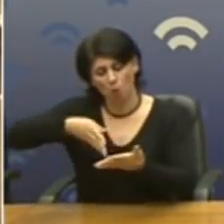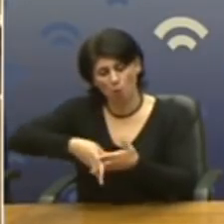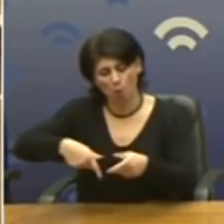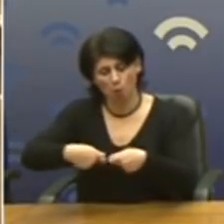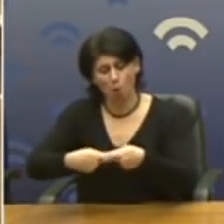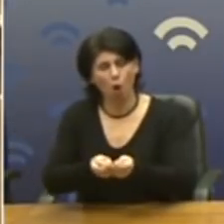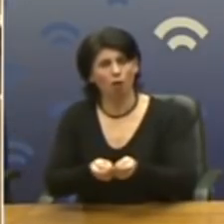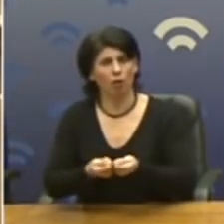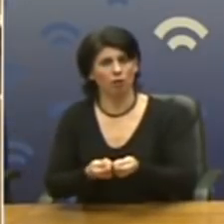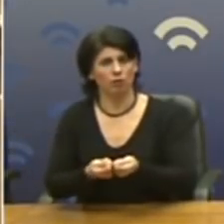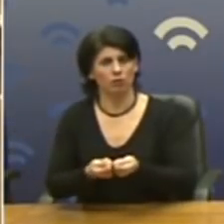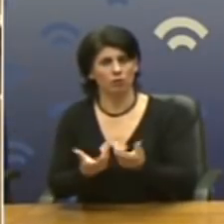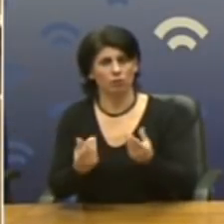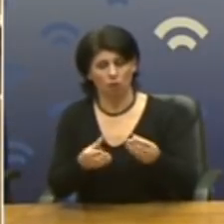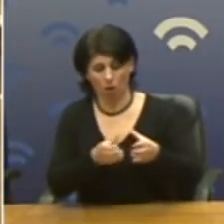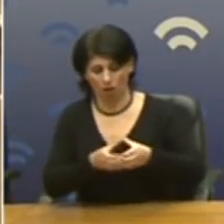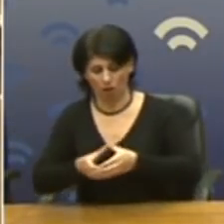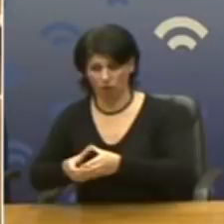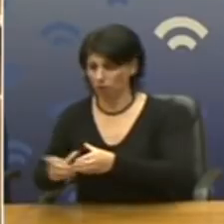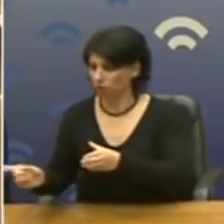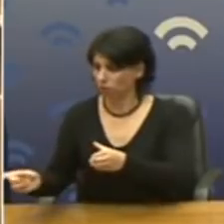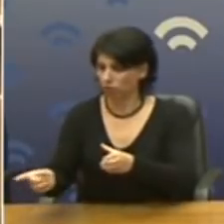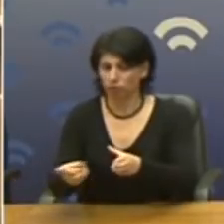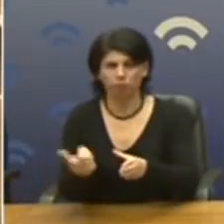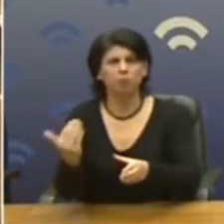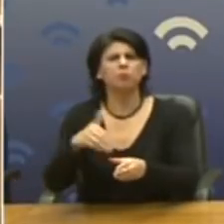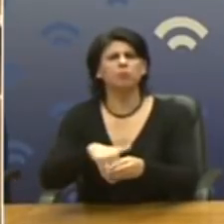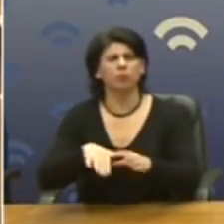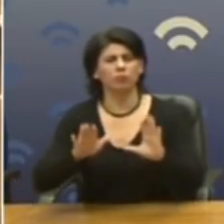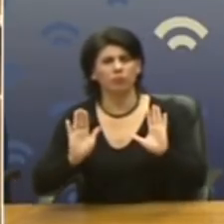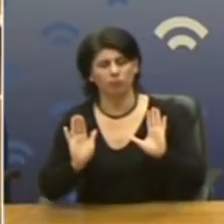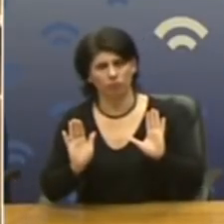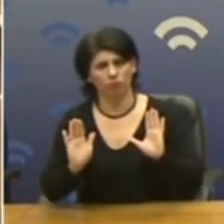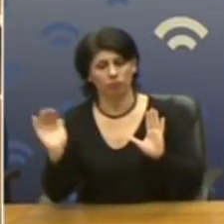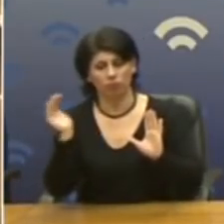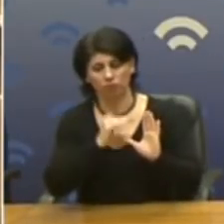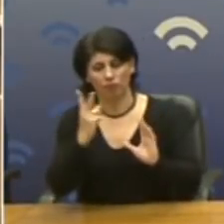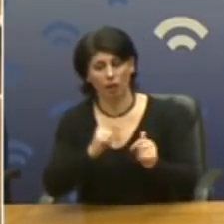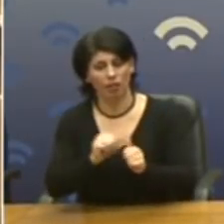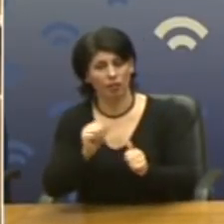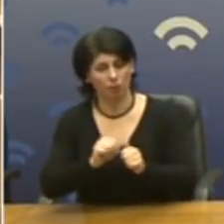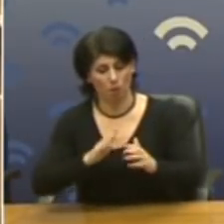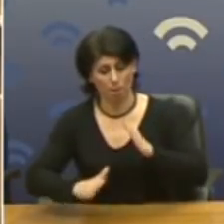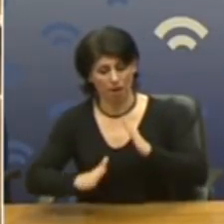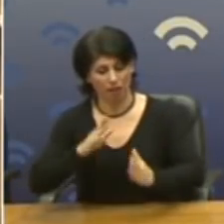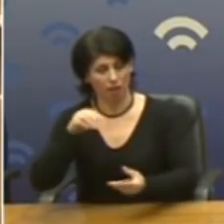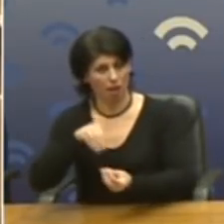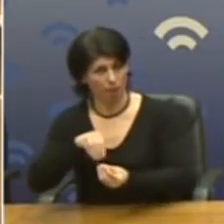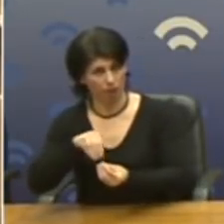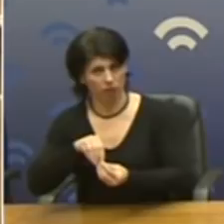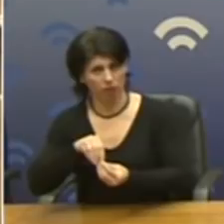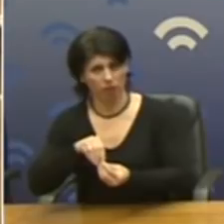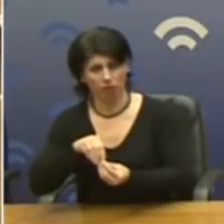Καθώς αρκετές κατηγορίες αυτών δεν εντάσσονται άμεσα για το δίμηνο Μάρτι-Απρίλη